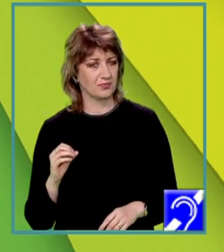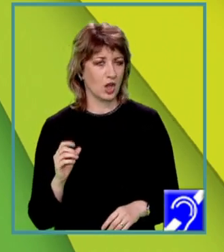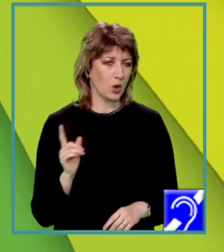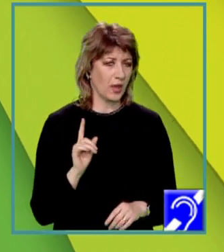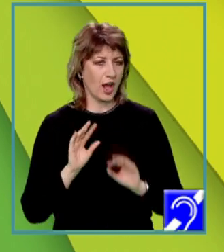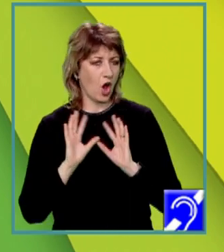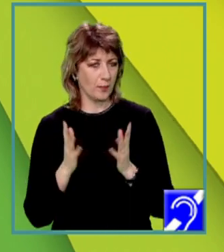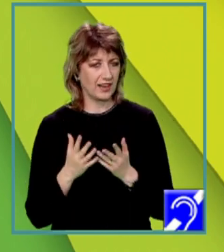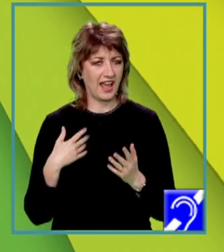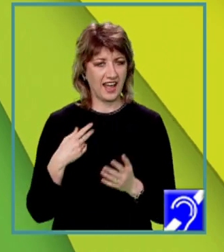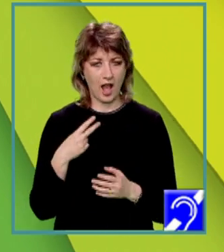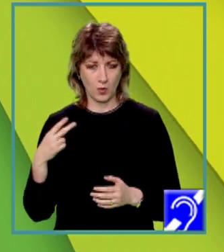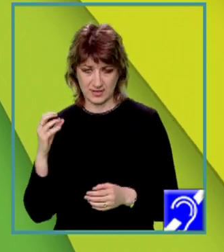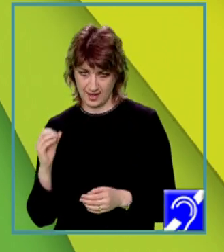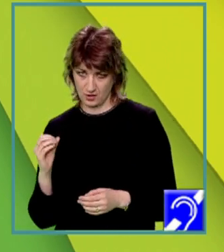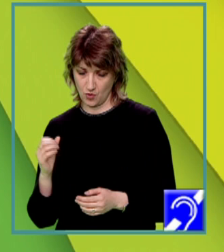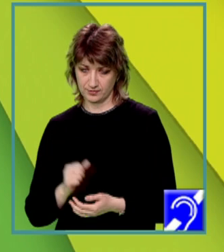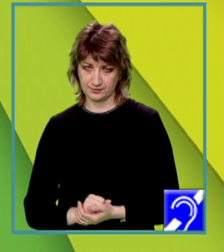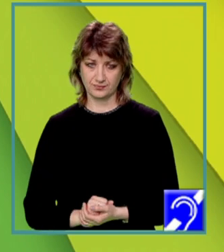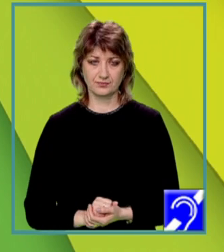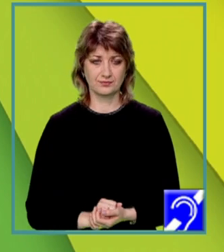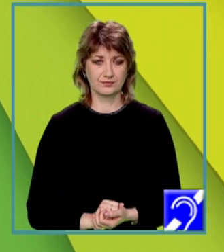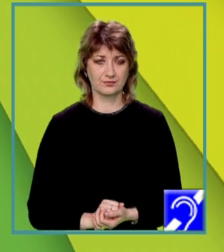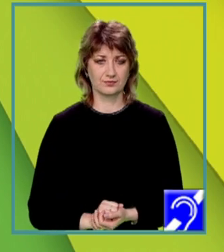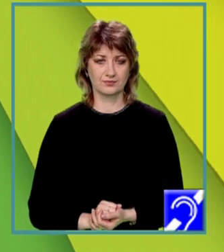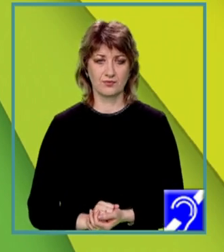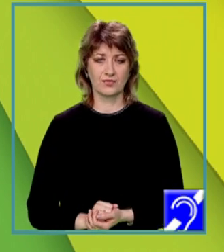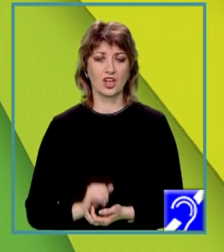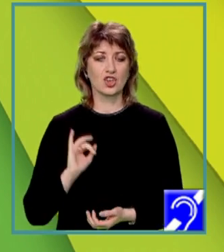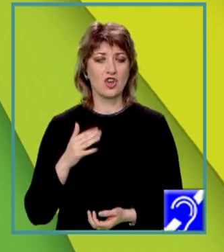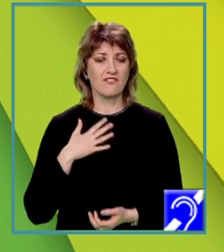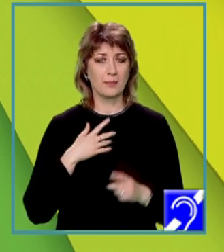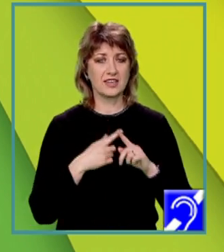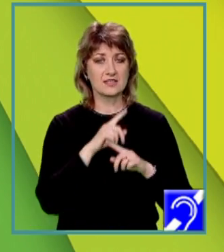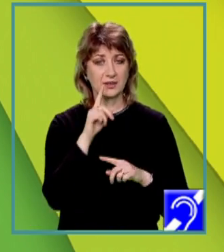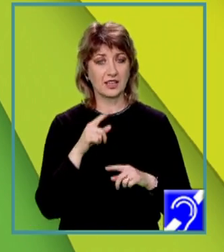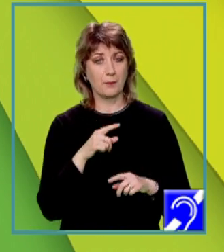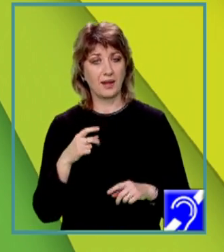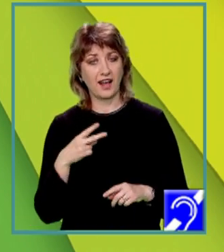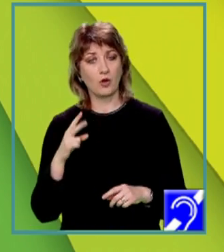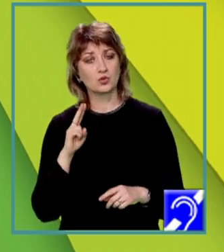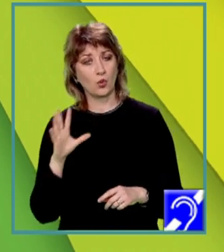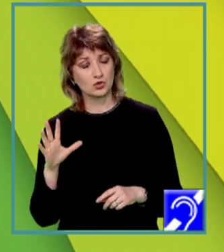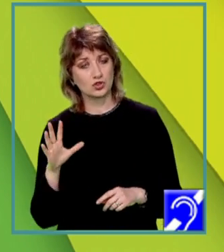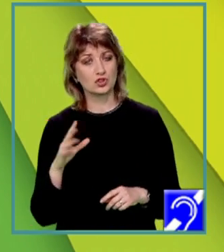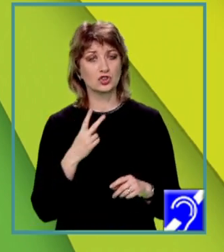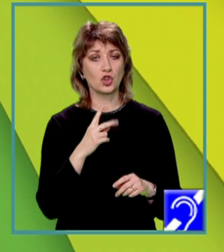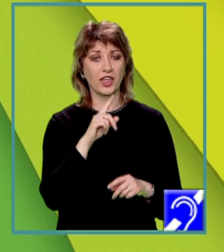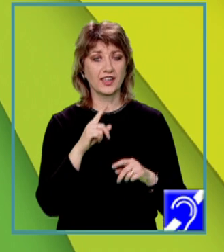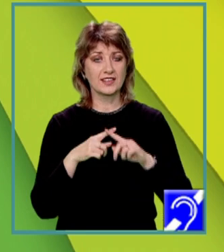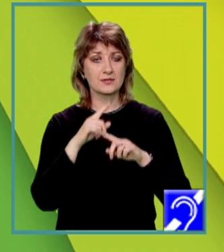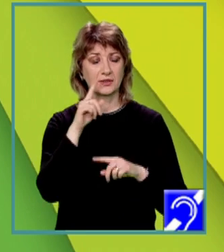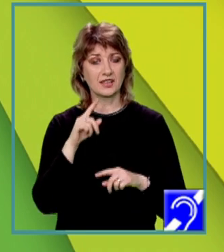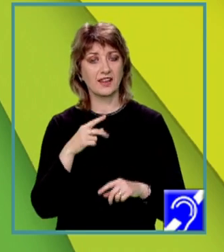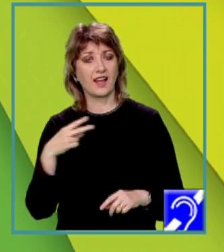care aveam b egal cu zero ce avem x pătrat egal cu 25 și 2 x pătrat egal cu